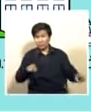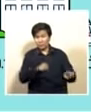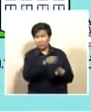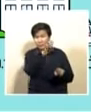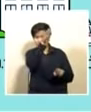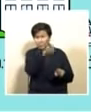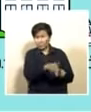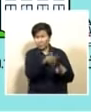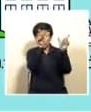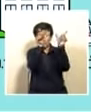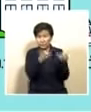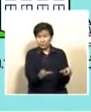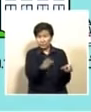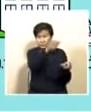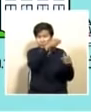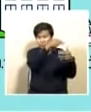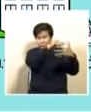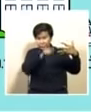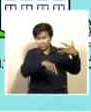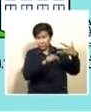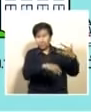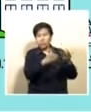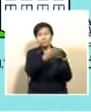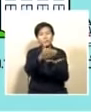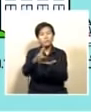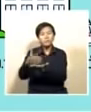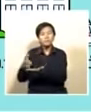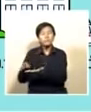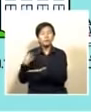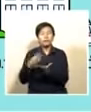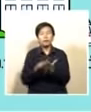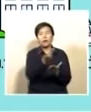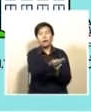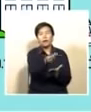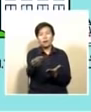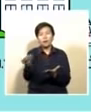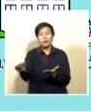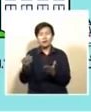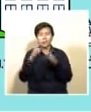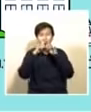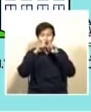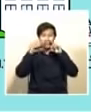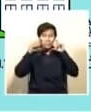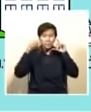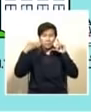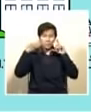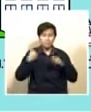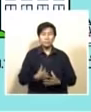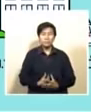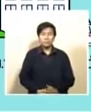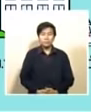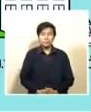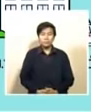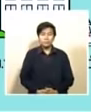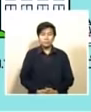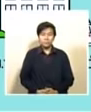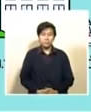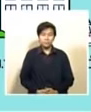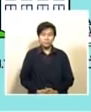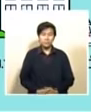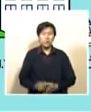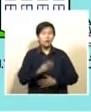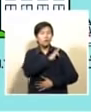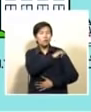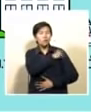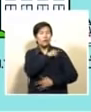ครับโรงพยาบาลเอกชน 1,500,000 แล้วโรงพยาบาลสังกัดกรุงเทพมหานครนี้ 100,000 อันนี้คือยอดการที่เราด